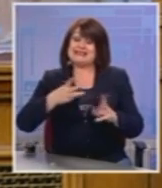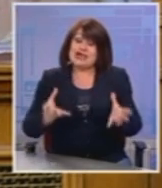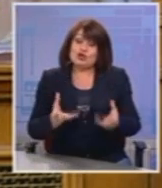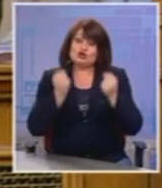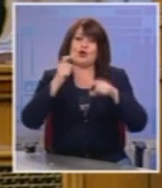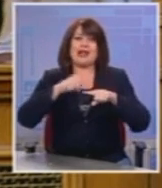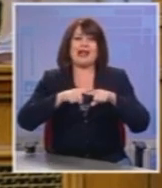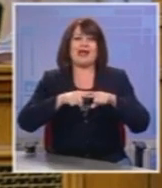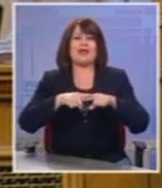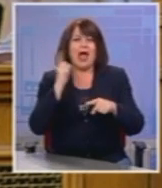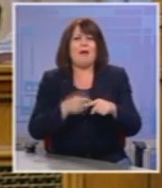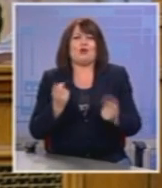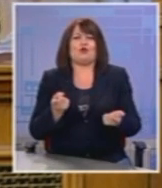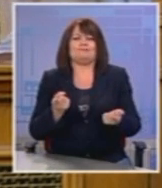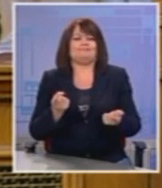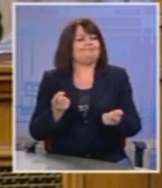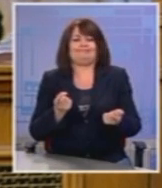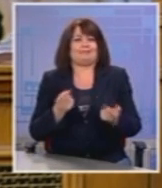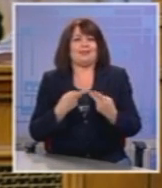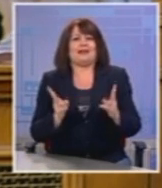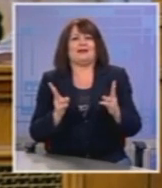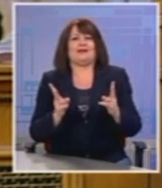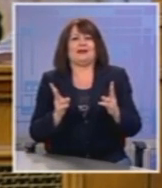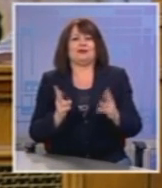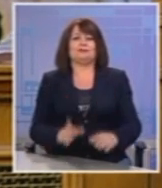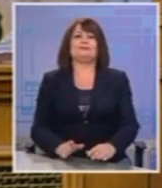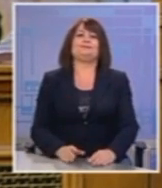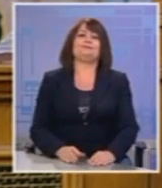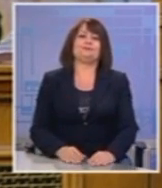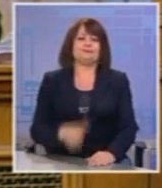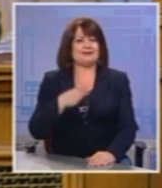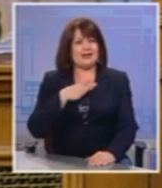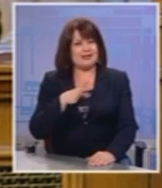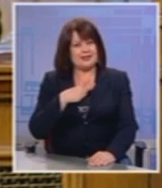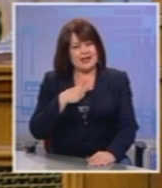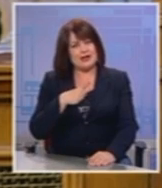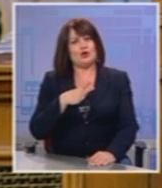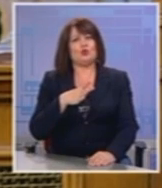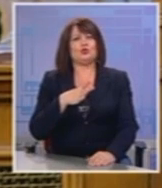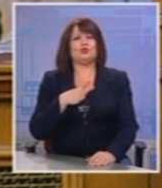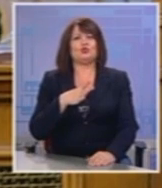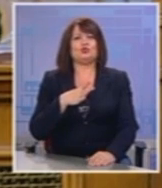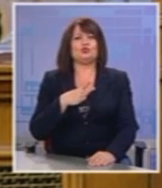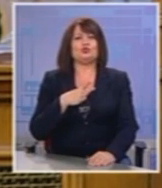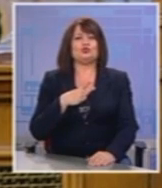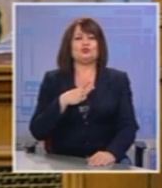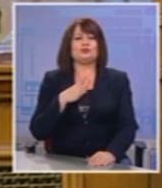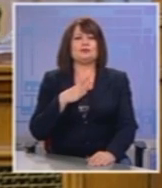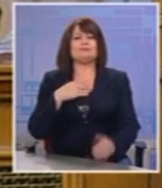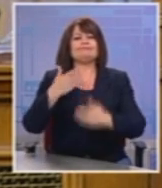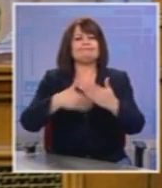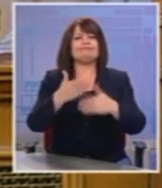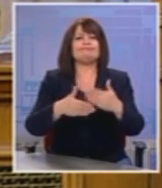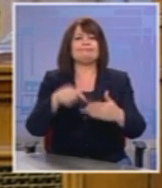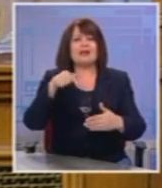ελλάδα τώρα είναι τόσο απλό θέλουν να αποτρέψουν τη μετακύληση